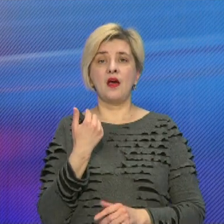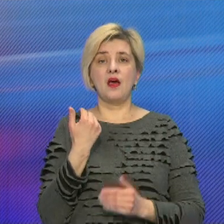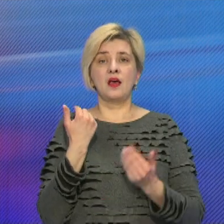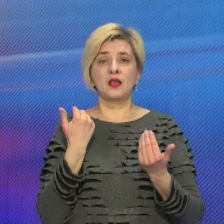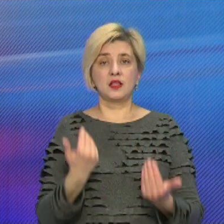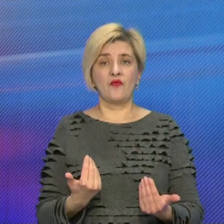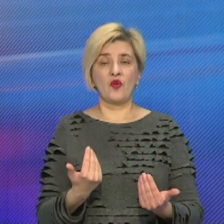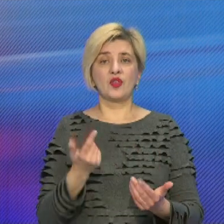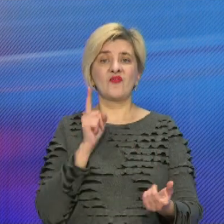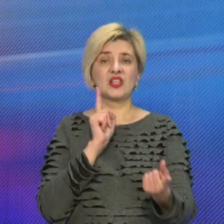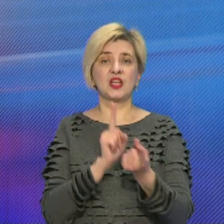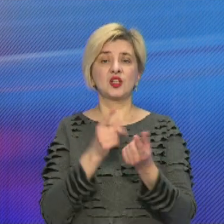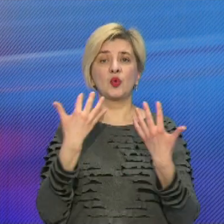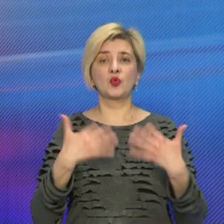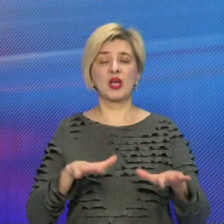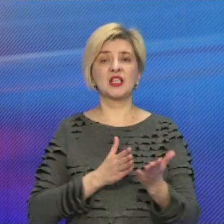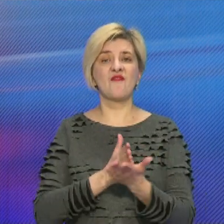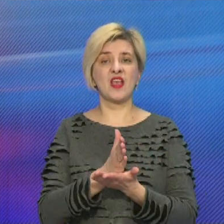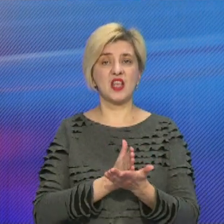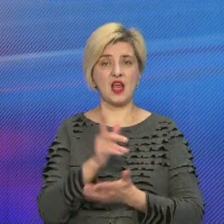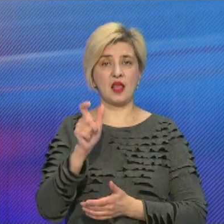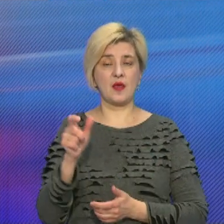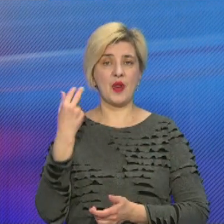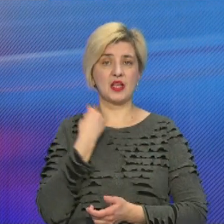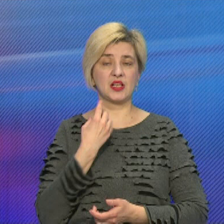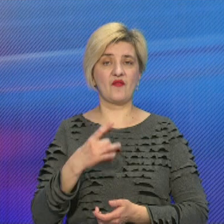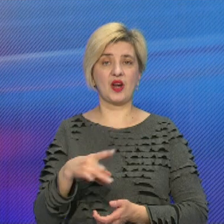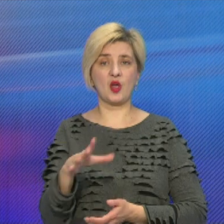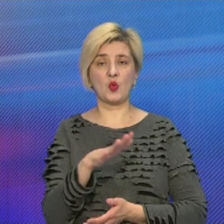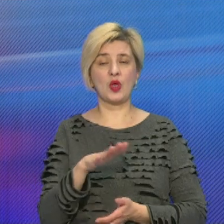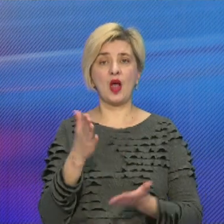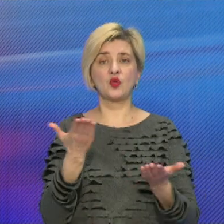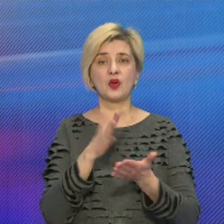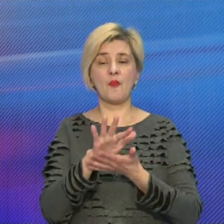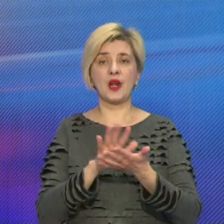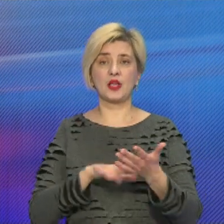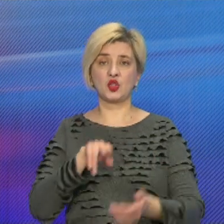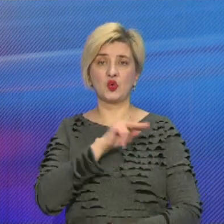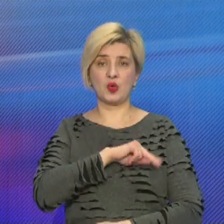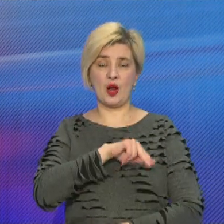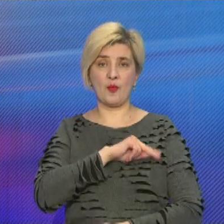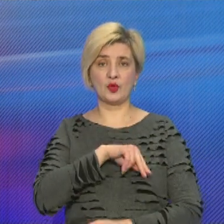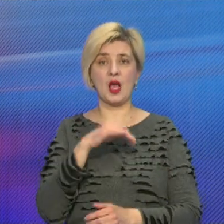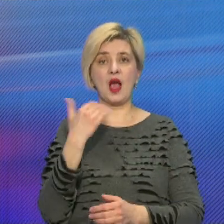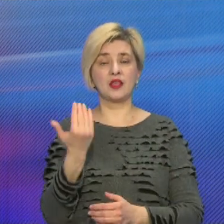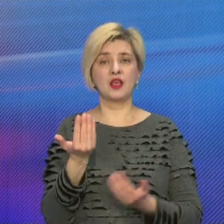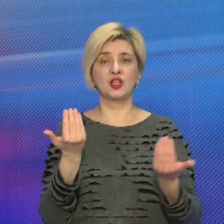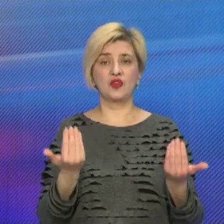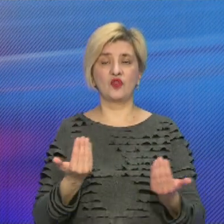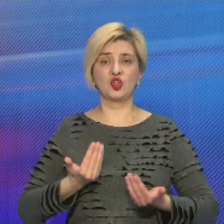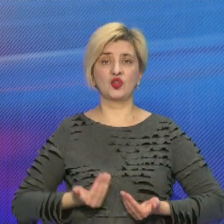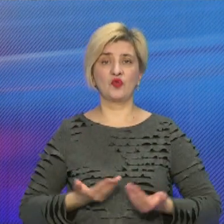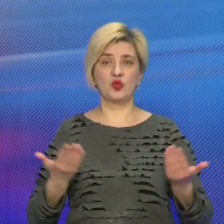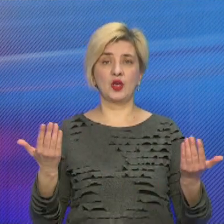Сегодня вот я встретился уже с ветеранами Лицкого района, которые продолжают работать. Они и сегодня живут